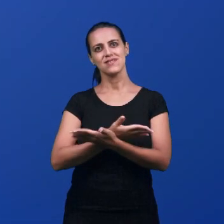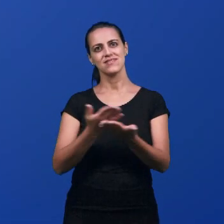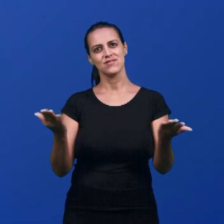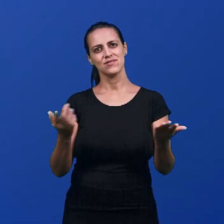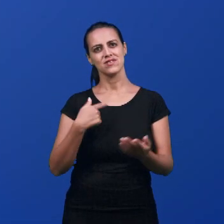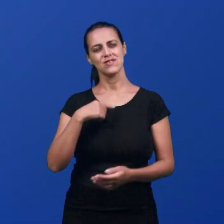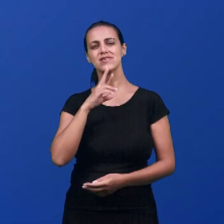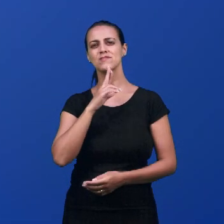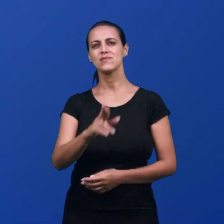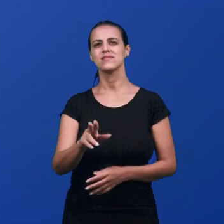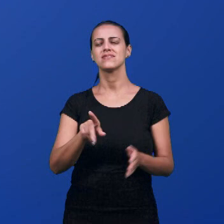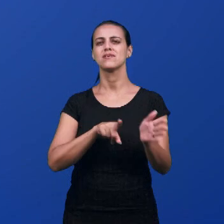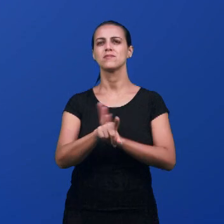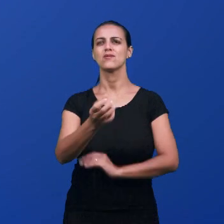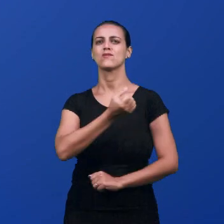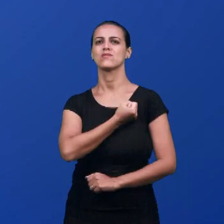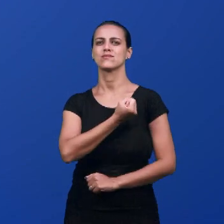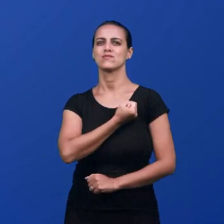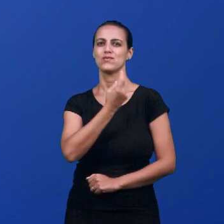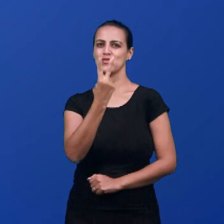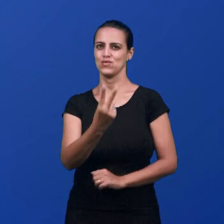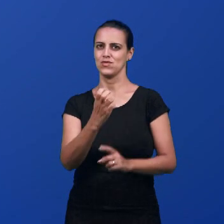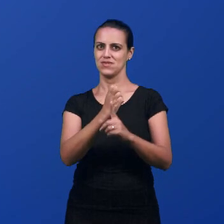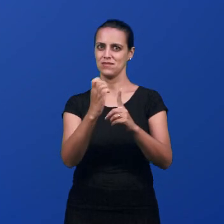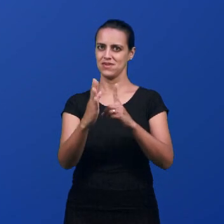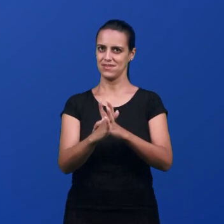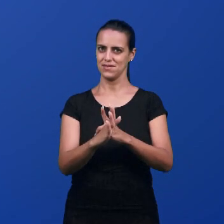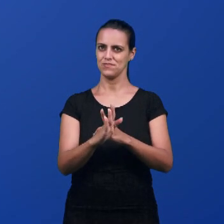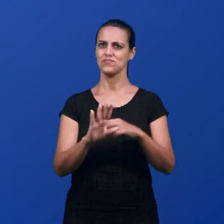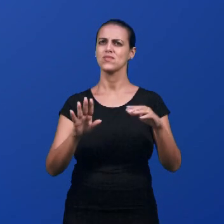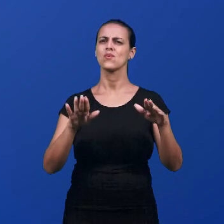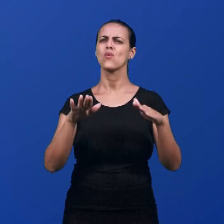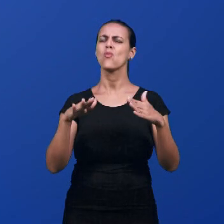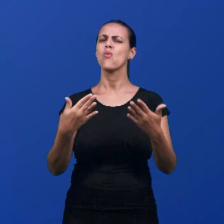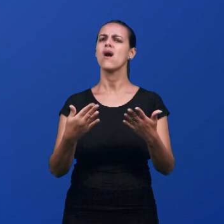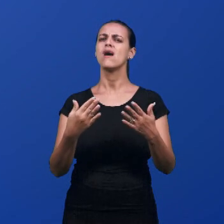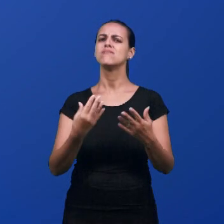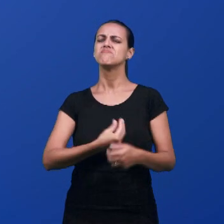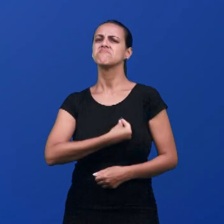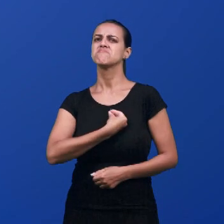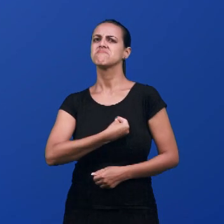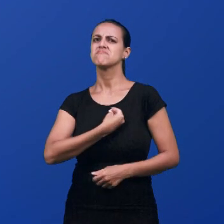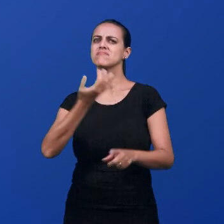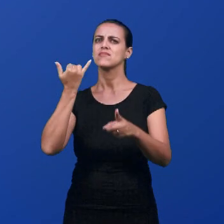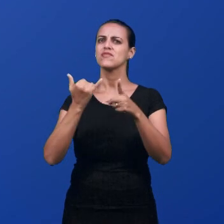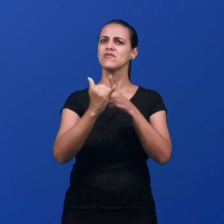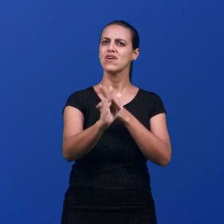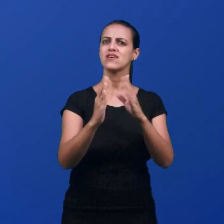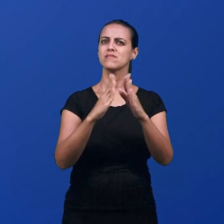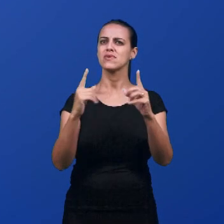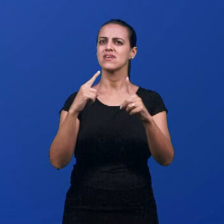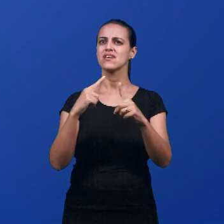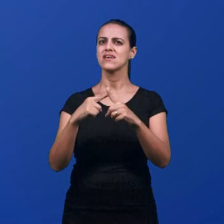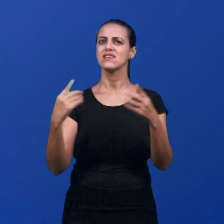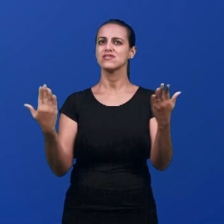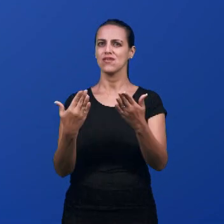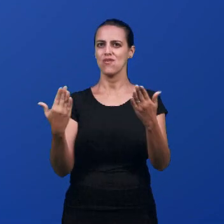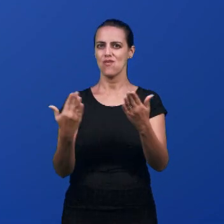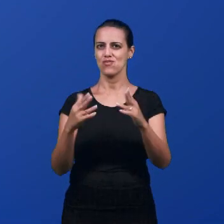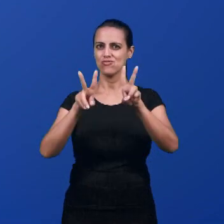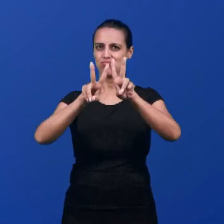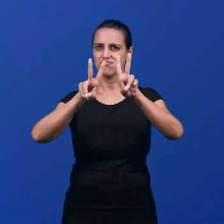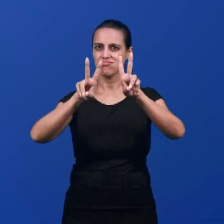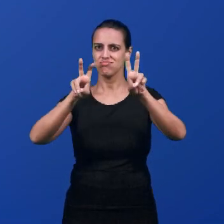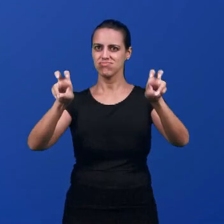Frères et sœurs, la paix du Seigneur Jésus, je vais répondre à la question de l'école biblique dominicale qui dit quelle est l'application prophétique pour l'église d'aujourd'hui de l'expression et